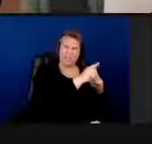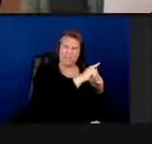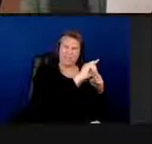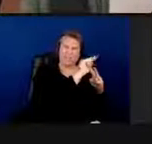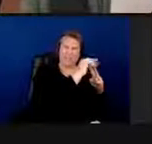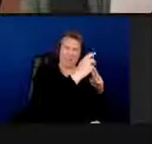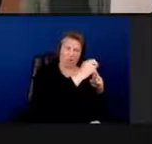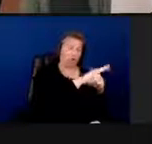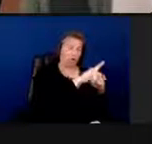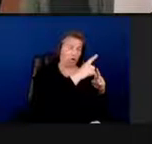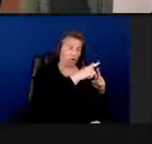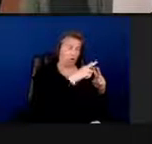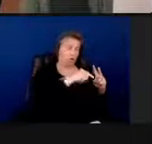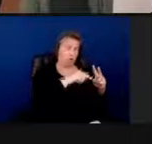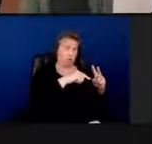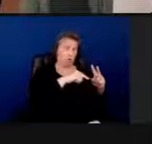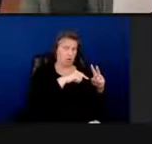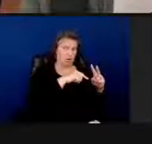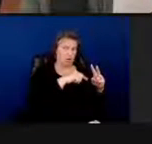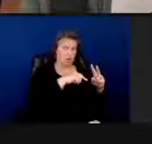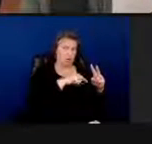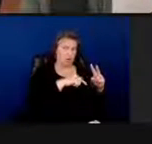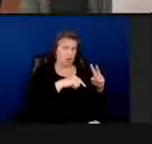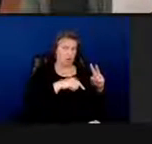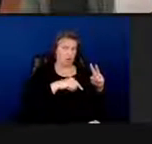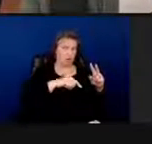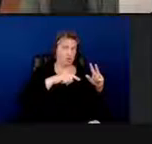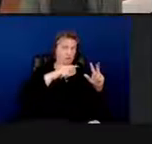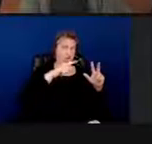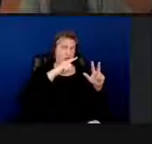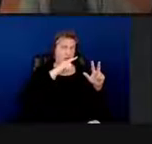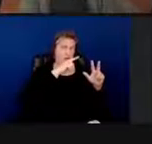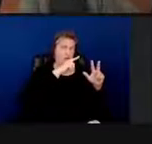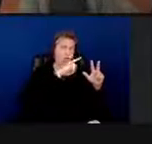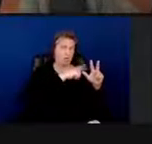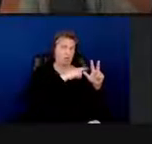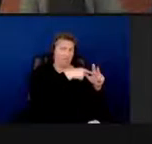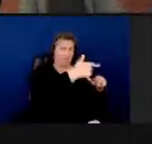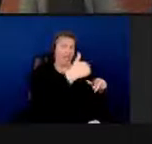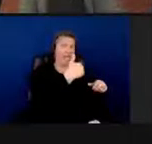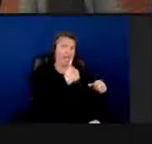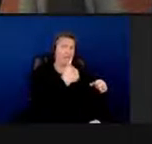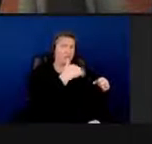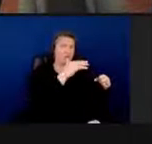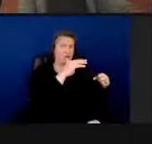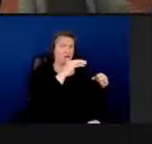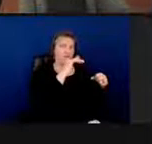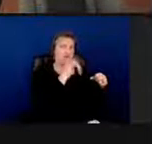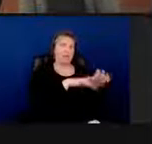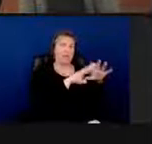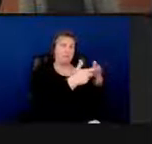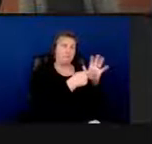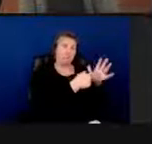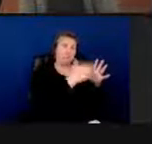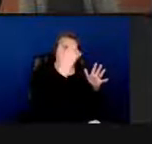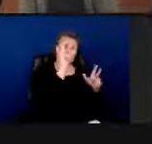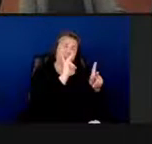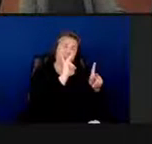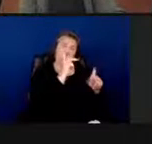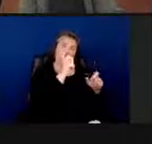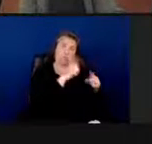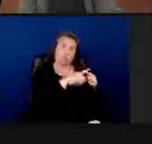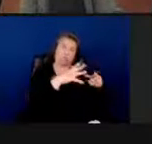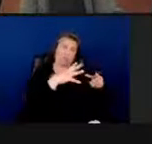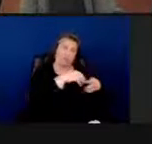لتوفير هذا النموذج للمدرسة كاملة. إذا العائلات التي كانت تريد الاشتراك في مونتسوري